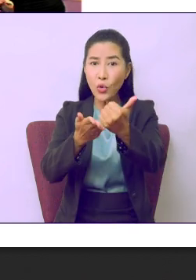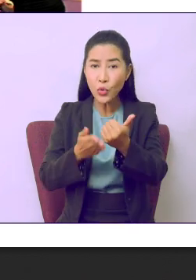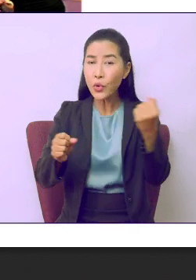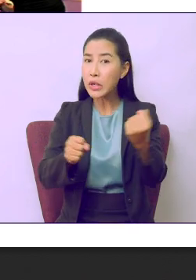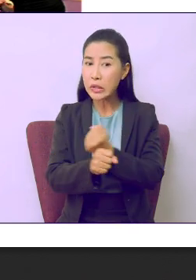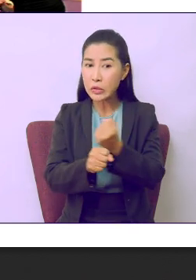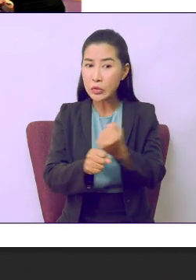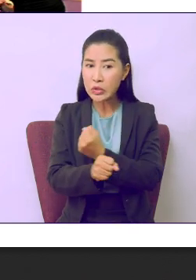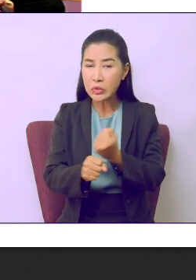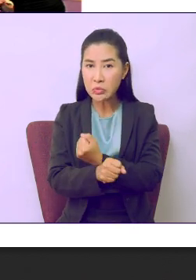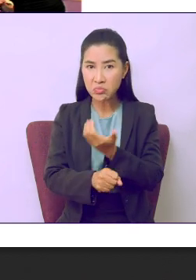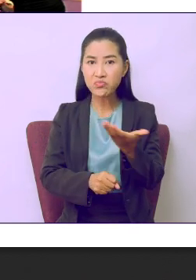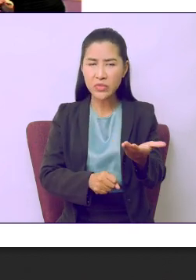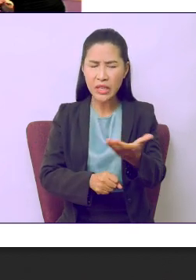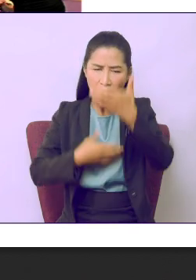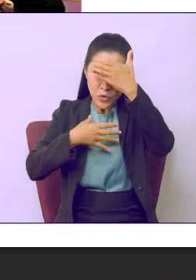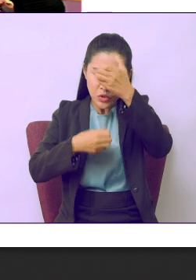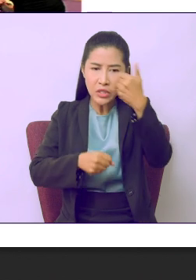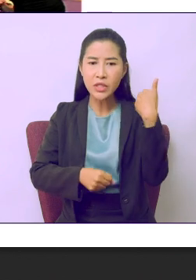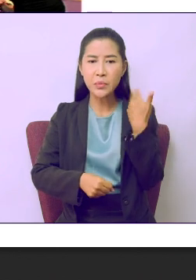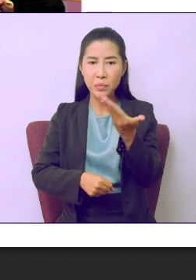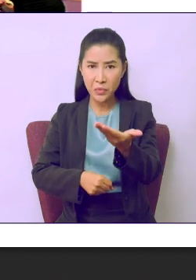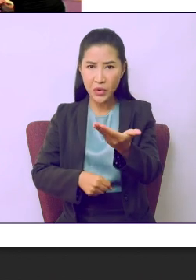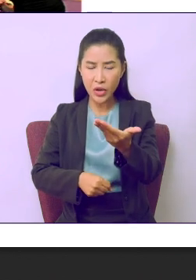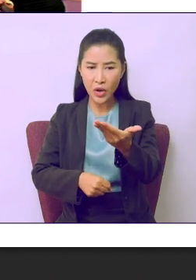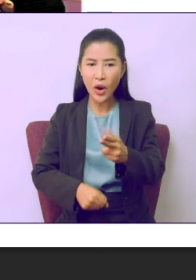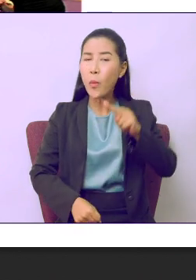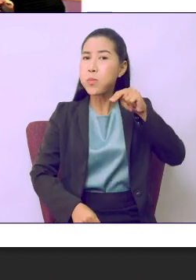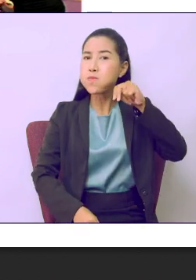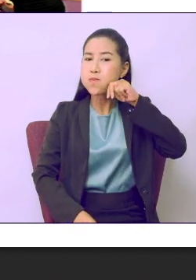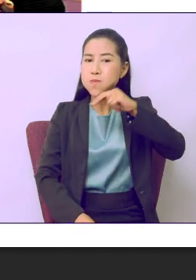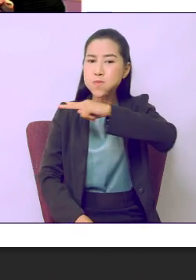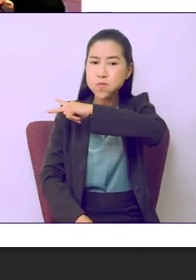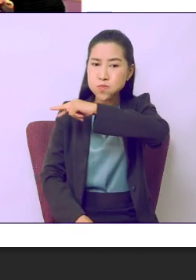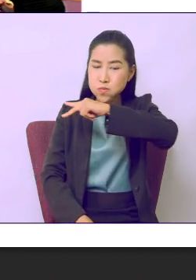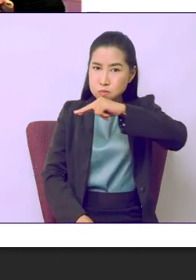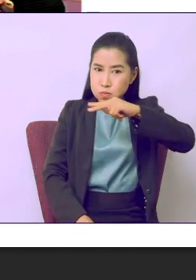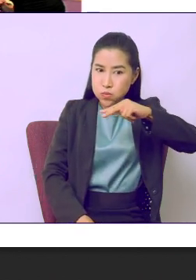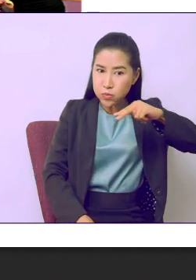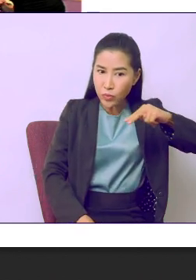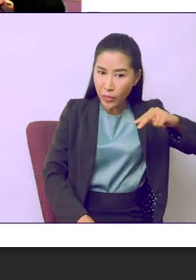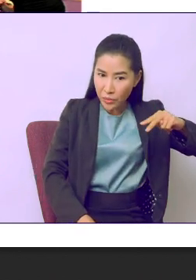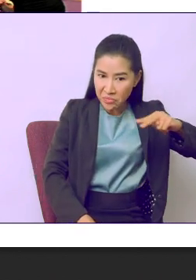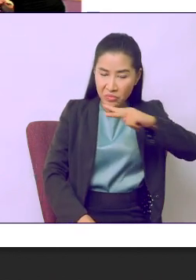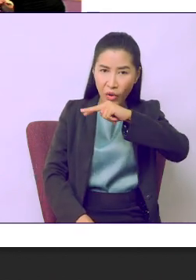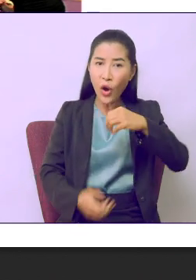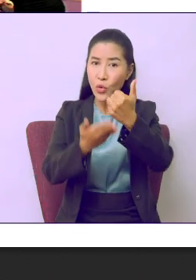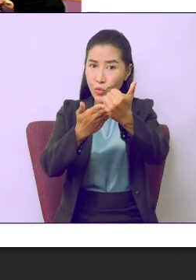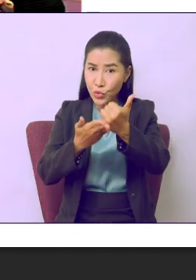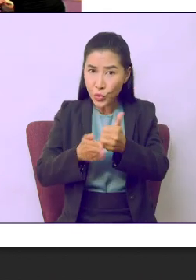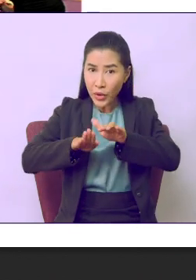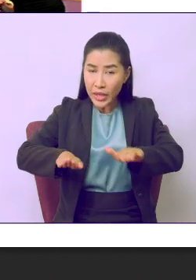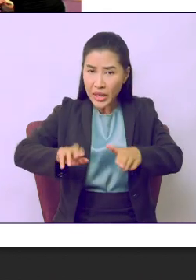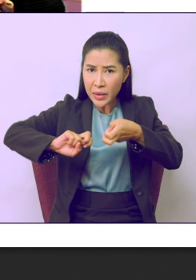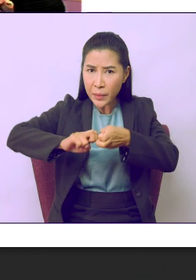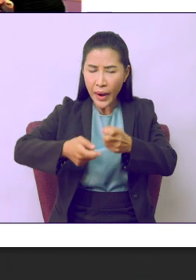ในการฝึกเนี่ยตัวนึงอ่ะนะครับที่น่าสนใจเป็น Aquaโยคะตอนนี้ผมกำลังศึกษาอยู่เนาะนะครับก็จะช่วยน้องนะครับที่มีปัญหาเรื่อง